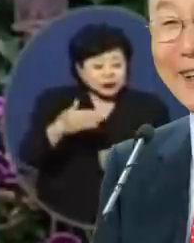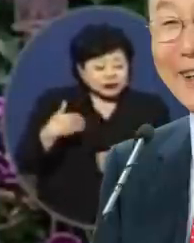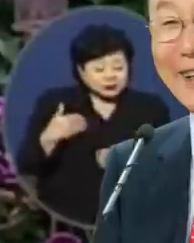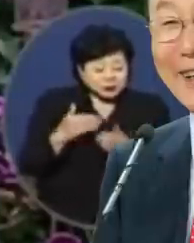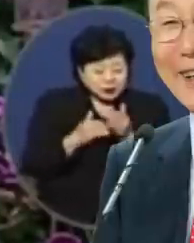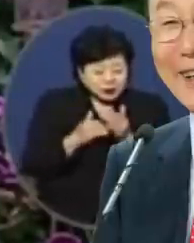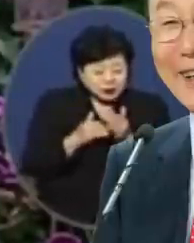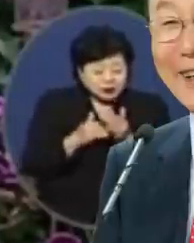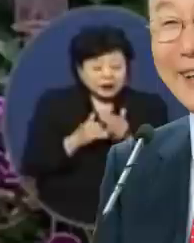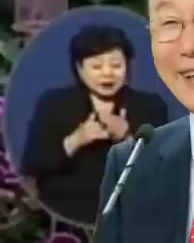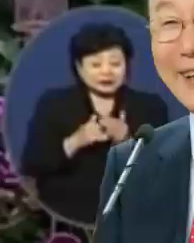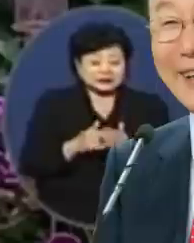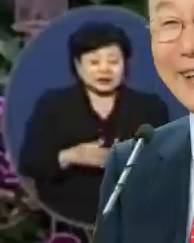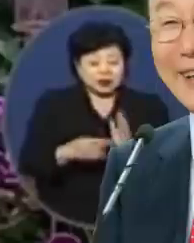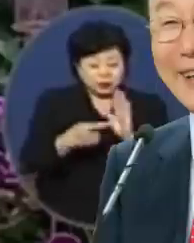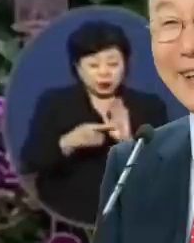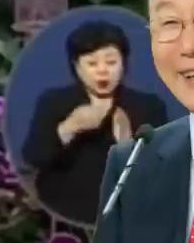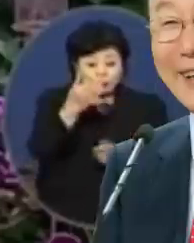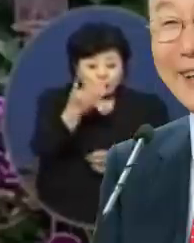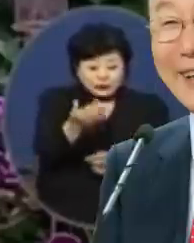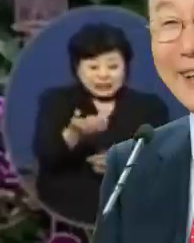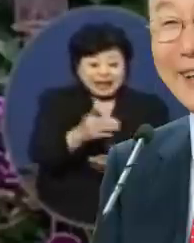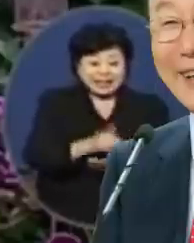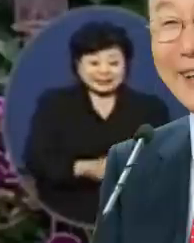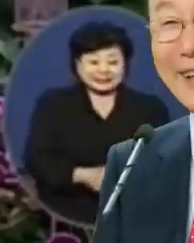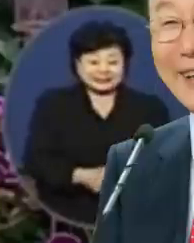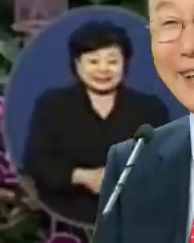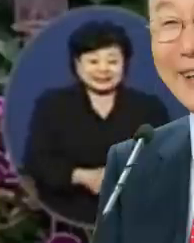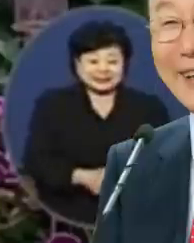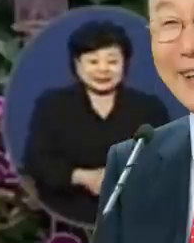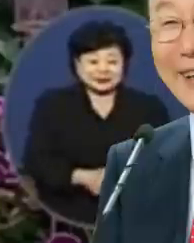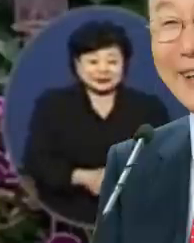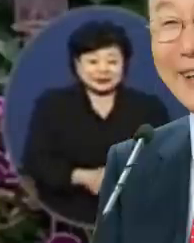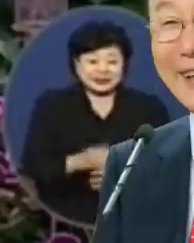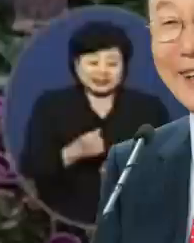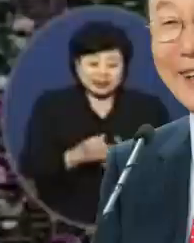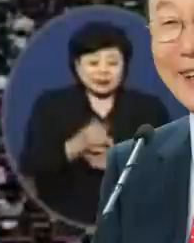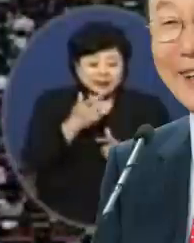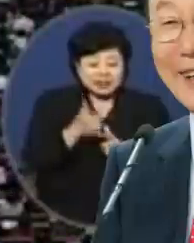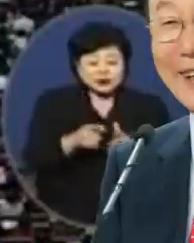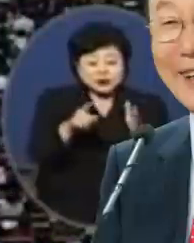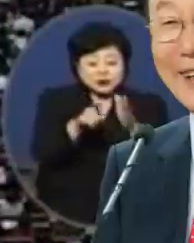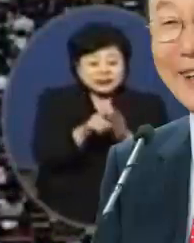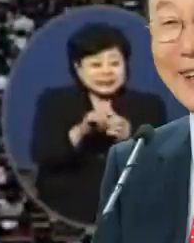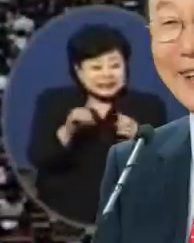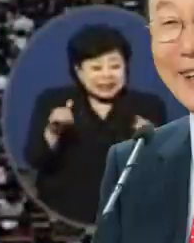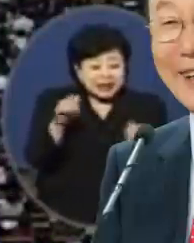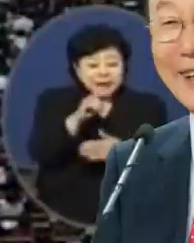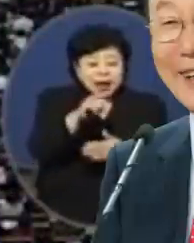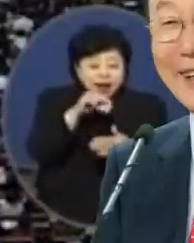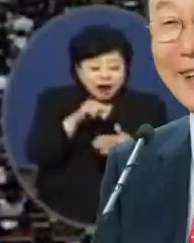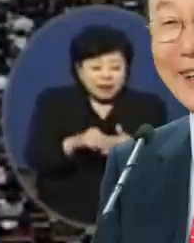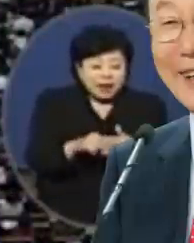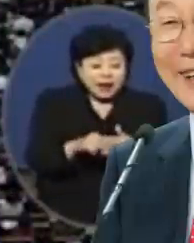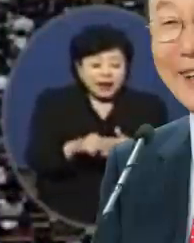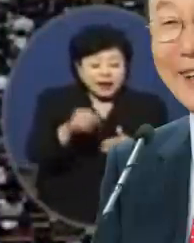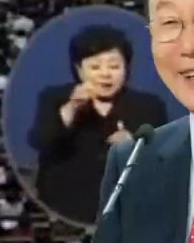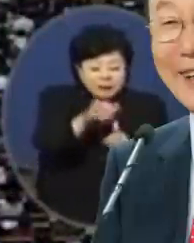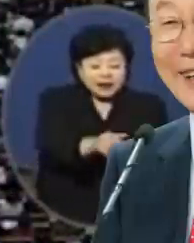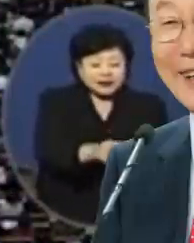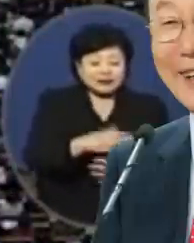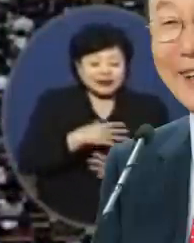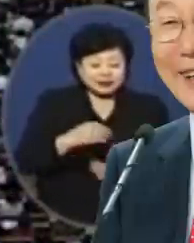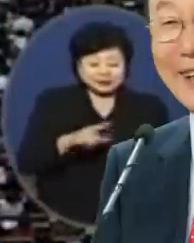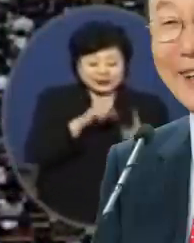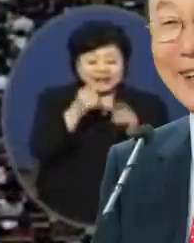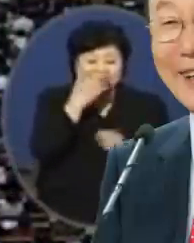알지 못하는 크고 은밀한 일을 내게 보여주리라. 그러므로 우리 예수 믿는 사람은 마음에 맡기고 안심하고